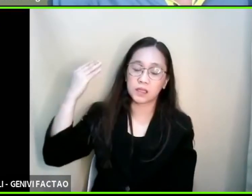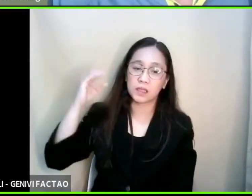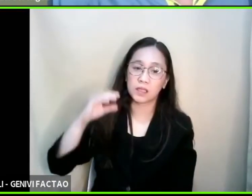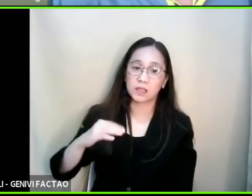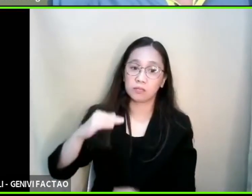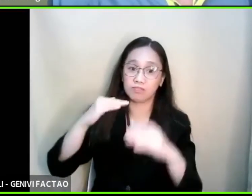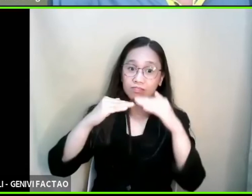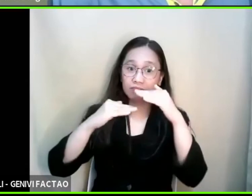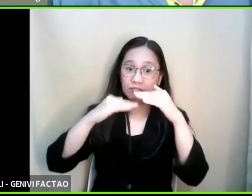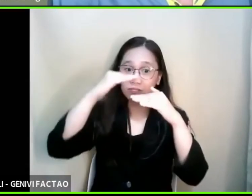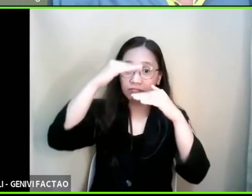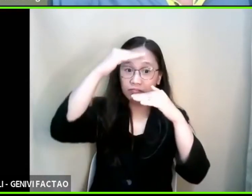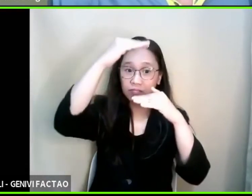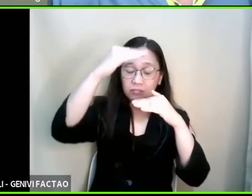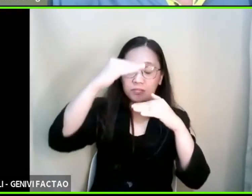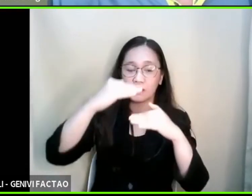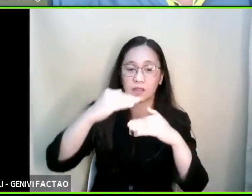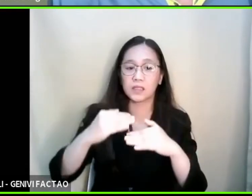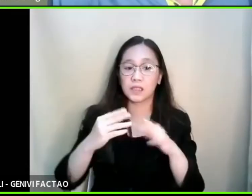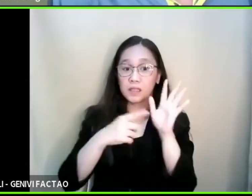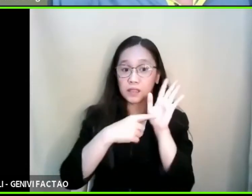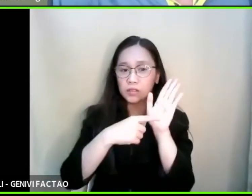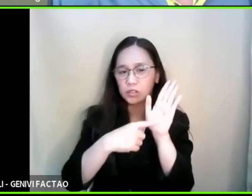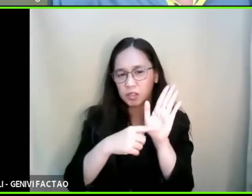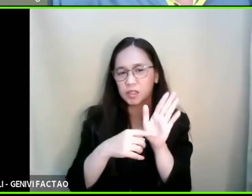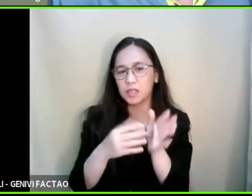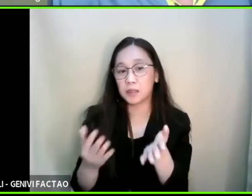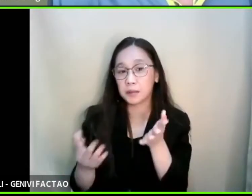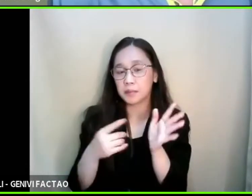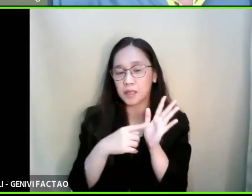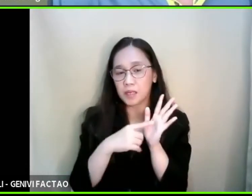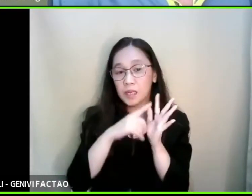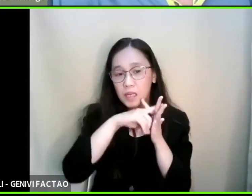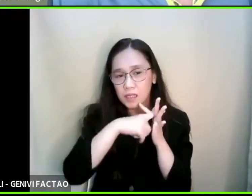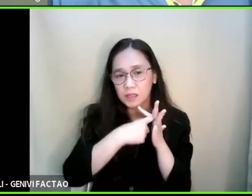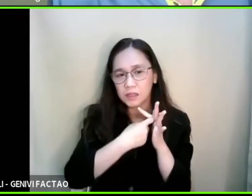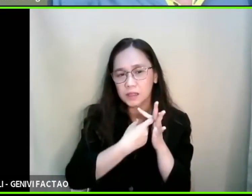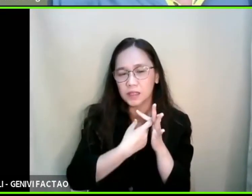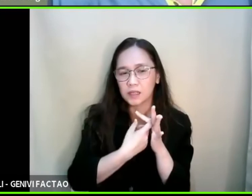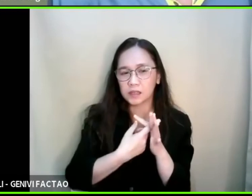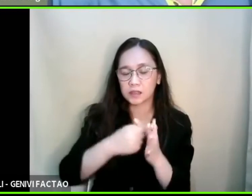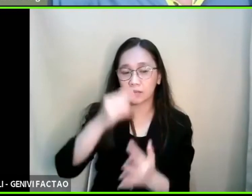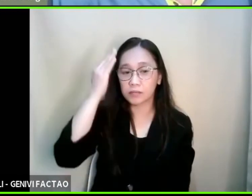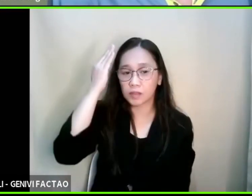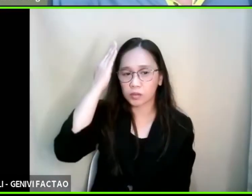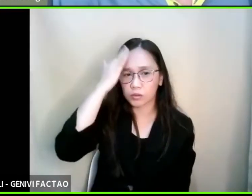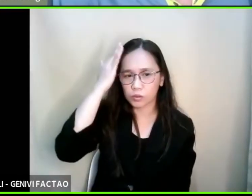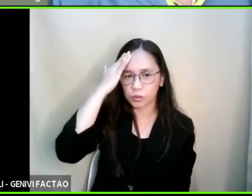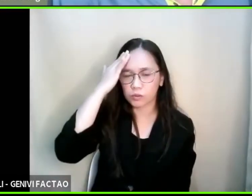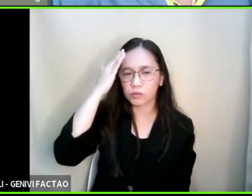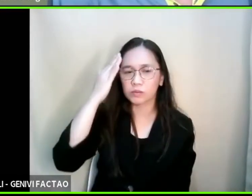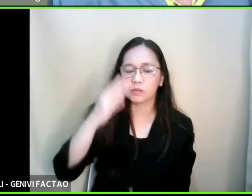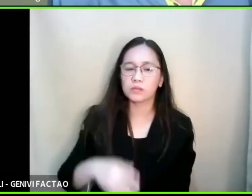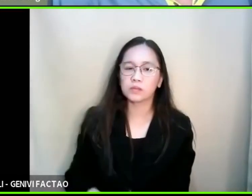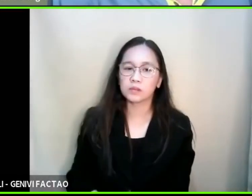Teacher Landa, no, baka magsimula tayo, no, doon sa pagkilala, no, sa ating